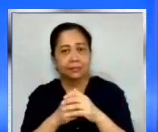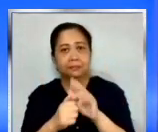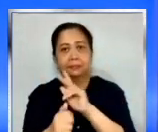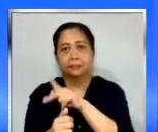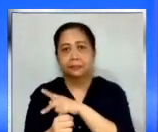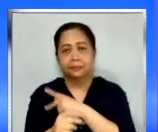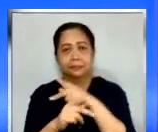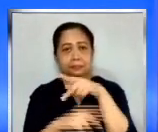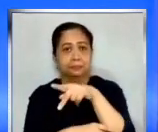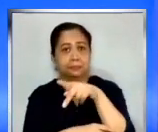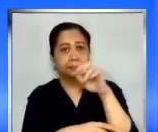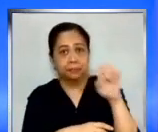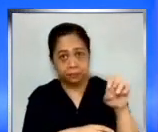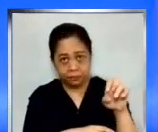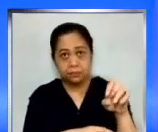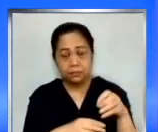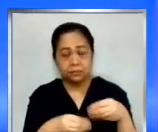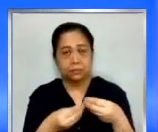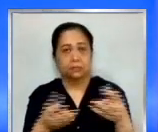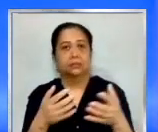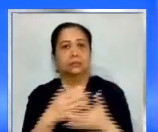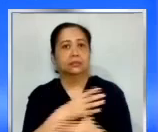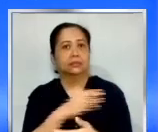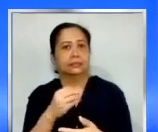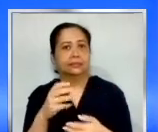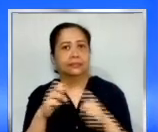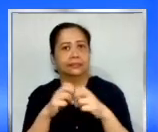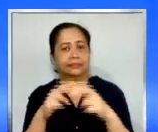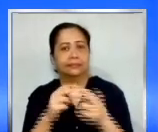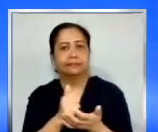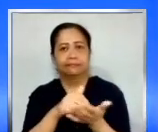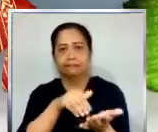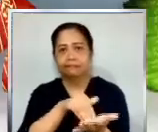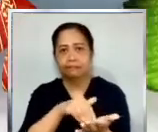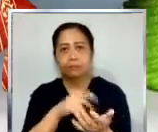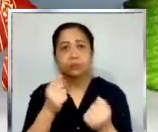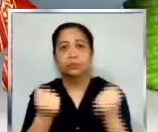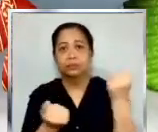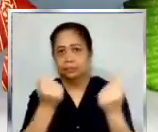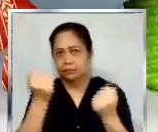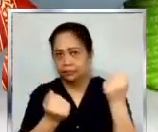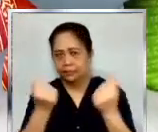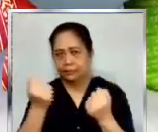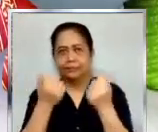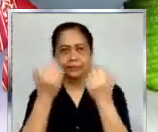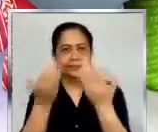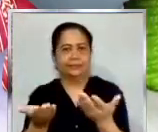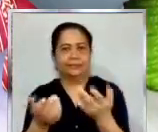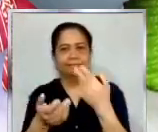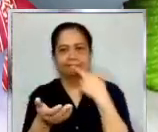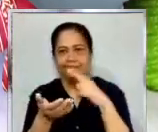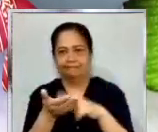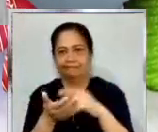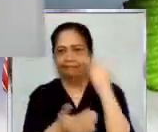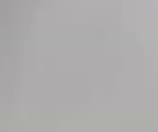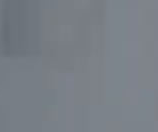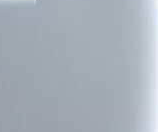protective equipment o PPE, at maging tulong medikal sa mga tsuper. Narito ang pagtutok ni JP